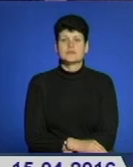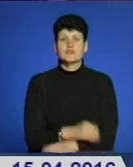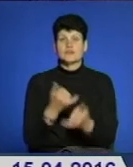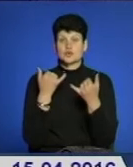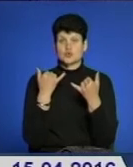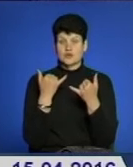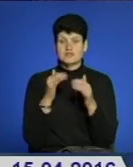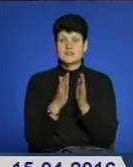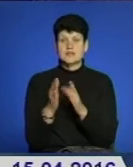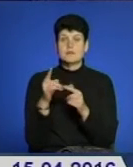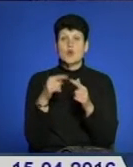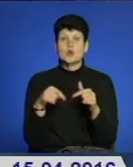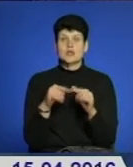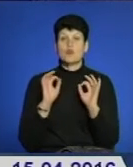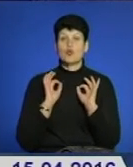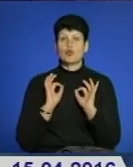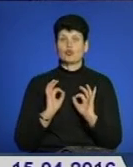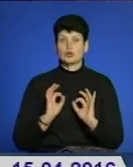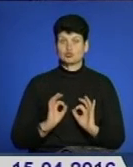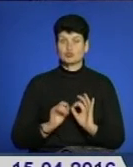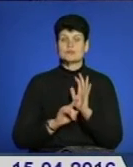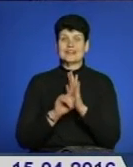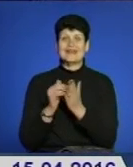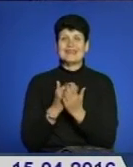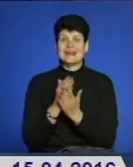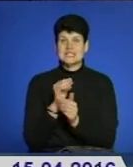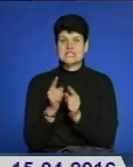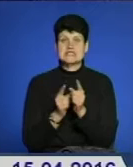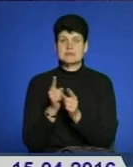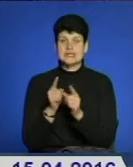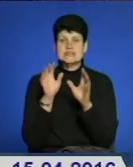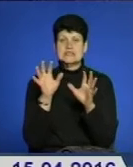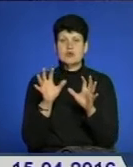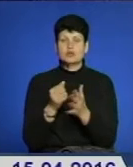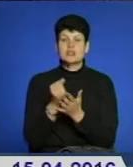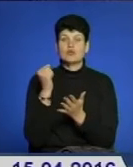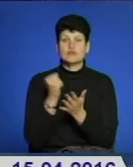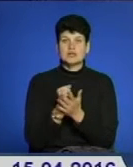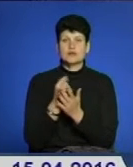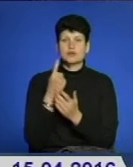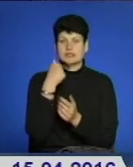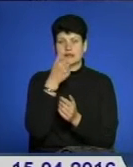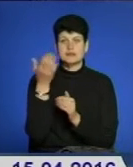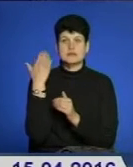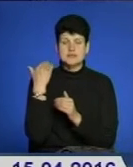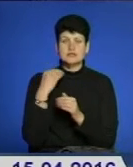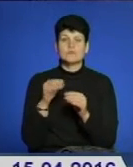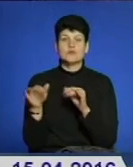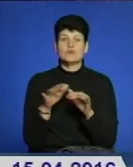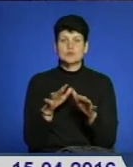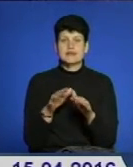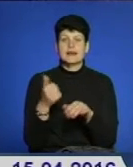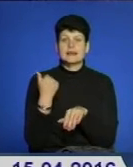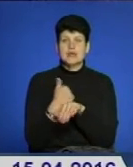Відсьогодні в системі органів прокуратури розпочинаються якісні зміни. За законом, який ухвалили ще рік тому, певні функції генерального